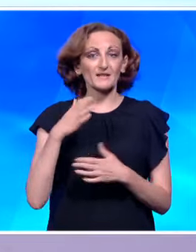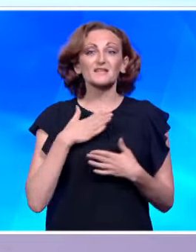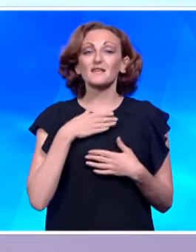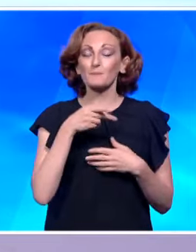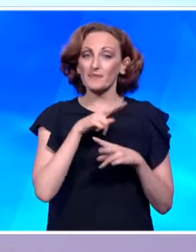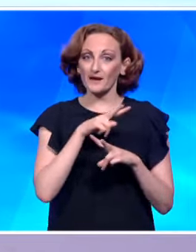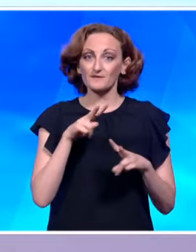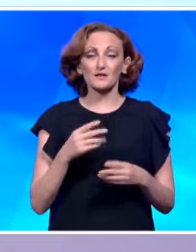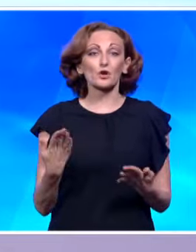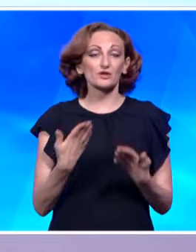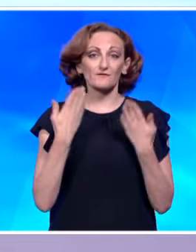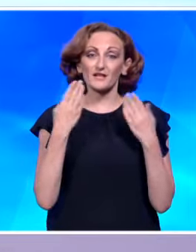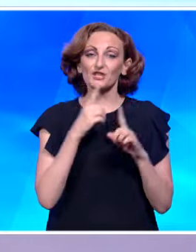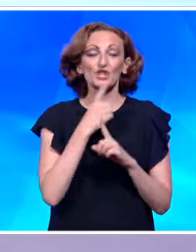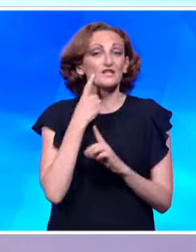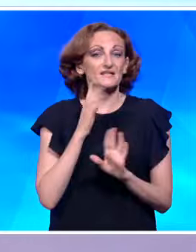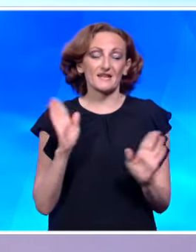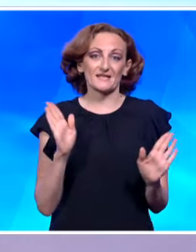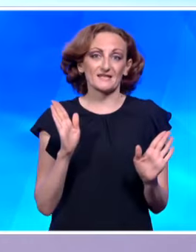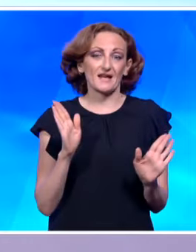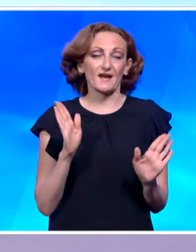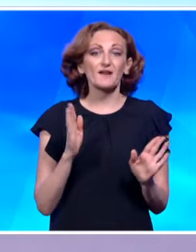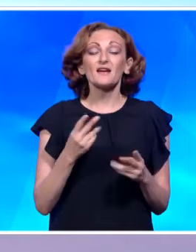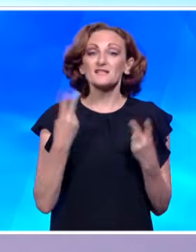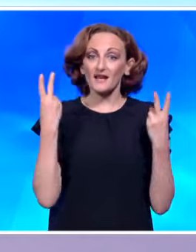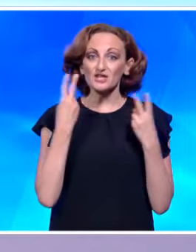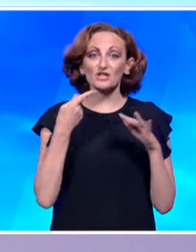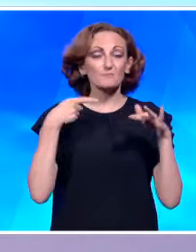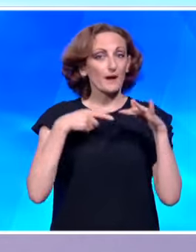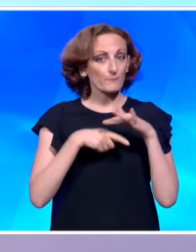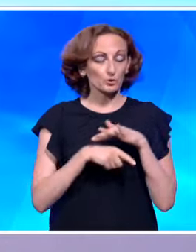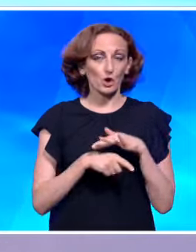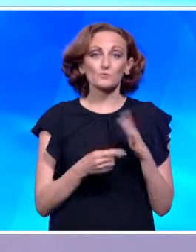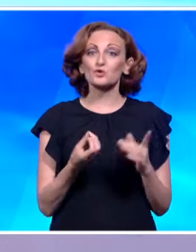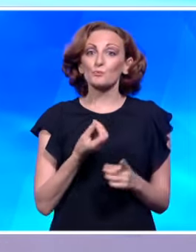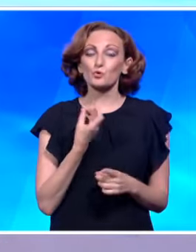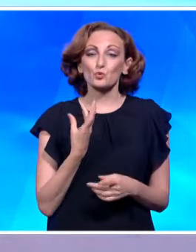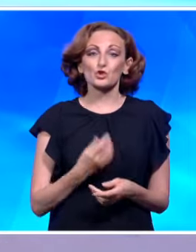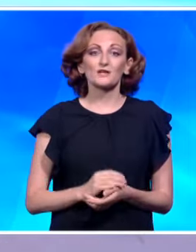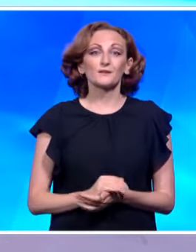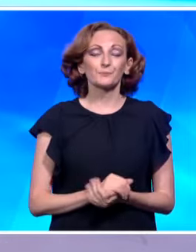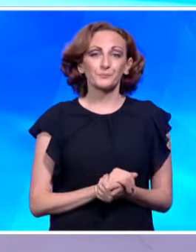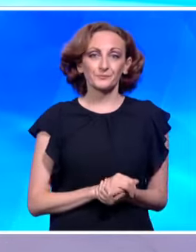BTV с още информация за проведените днес консултации и какво следва първо към Гергана Венкова. Добър вечер!